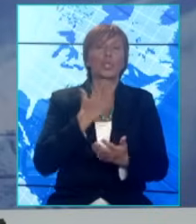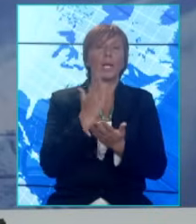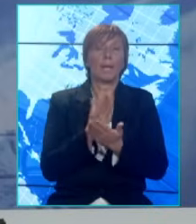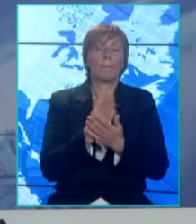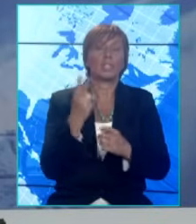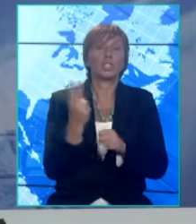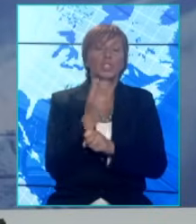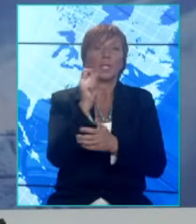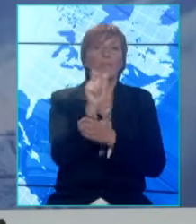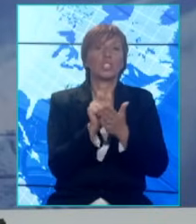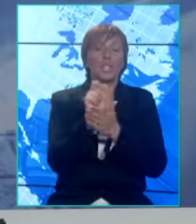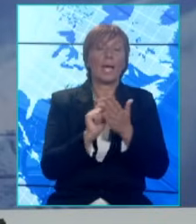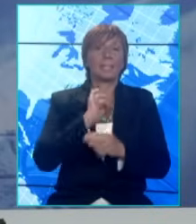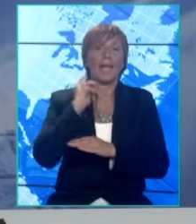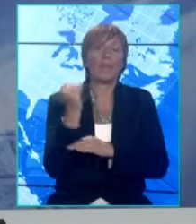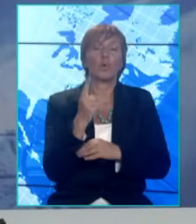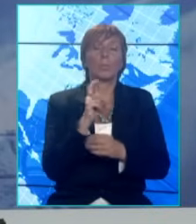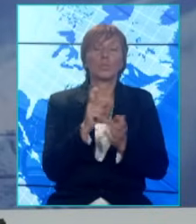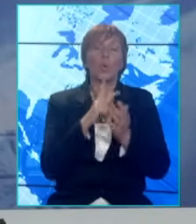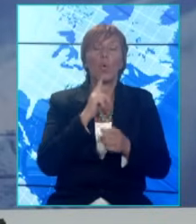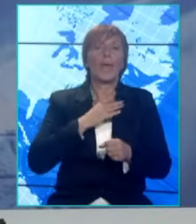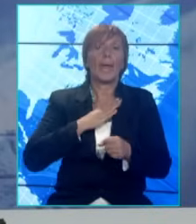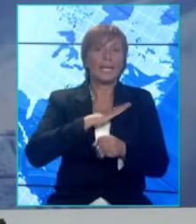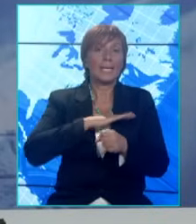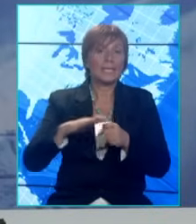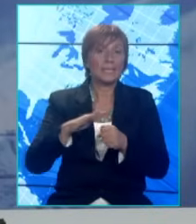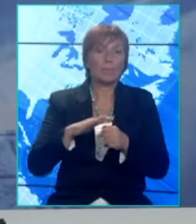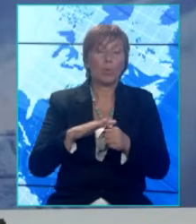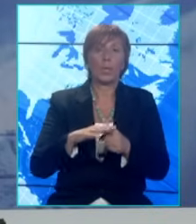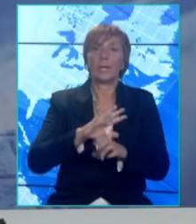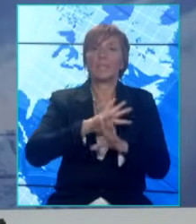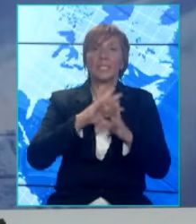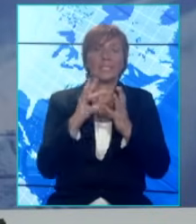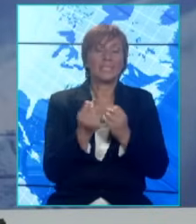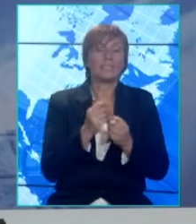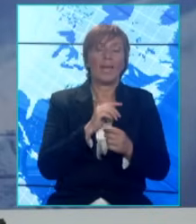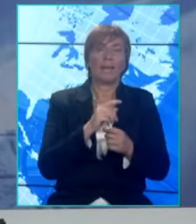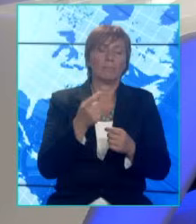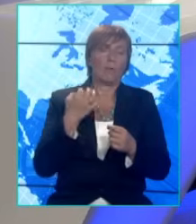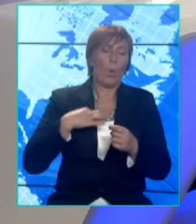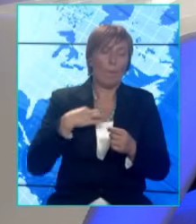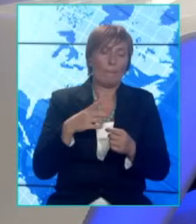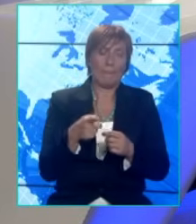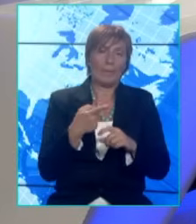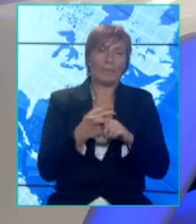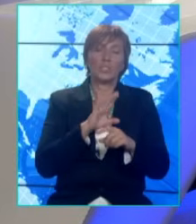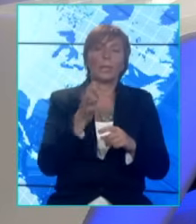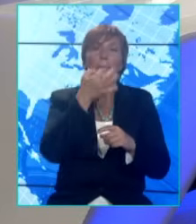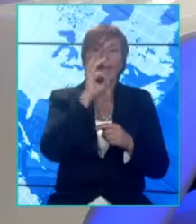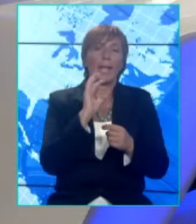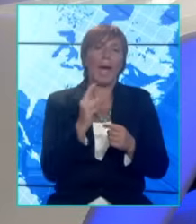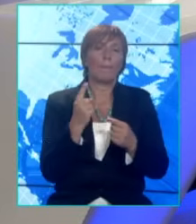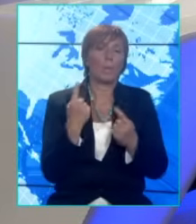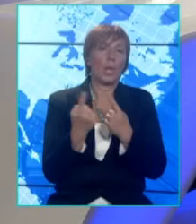zemlje članice Europske unije koje naravno ispunjavaju Maastrichtske i Kopenhaške kriterije. Šta bi bila najbolja